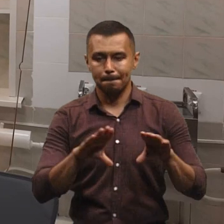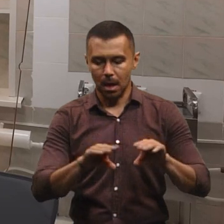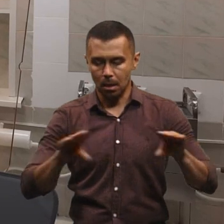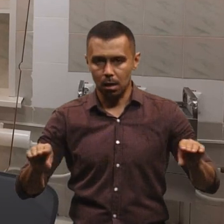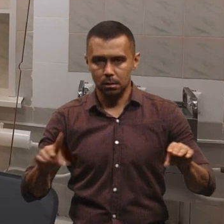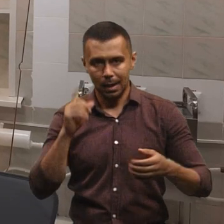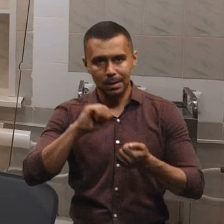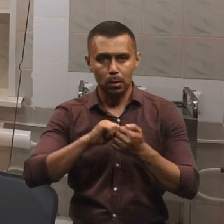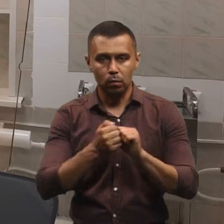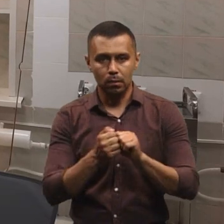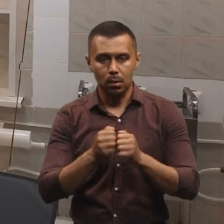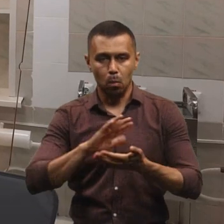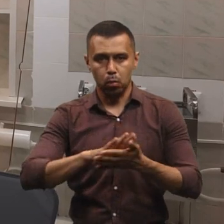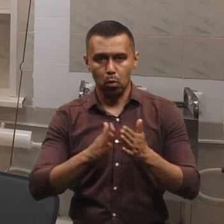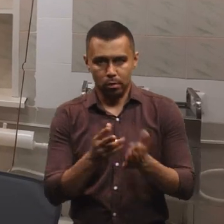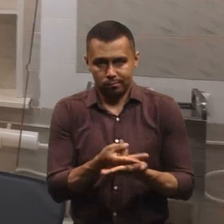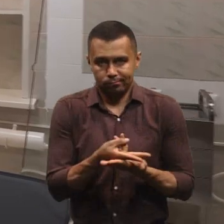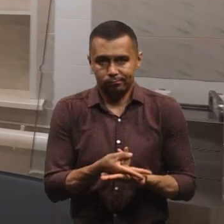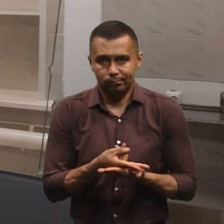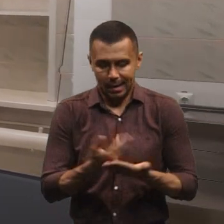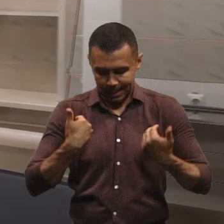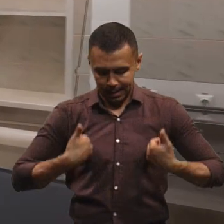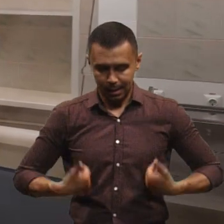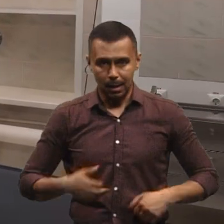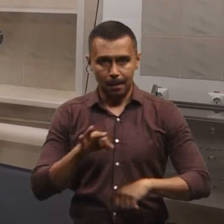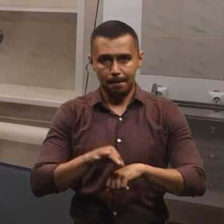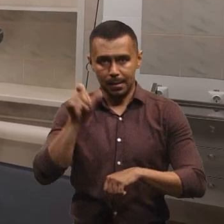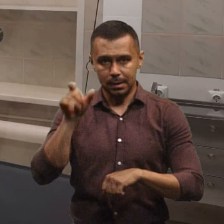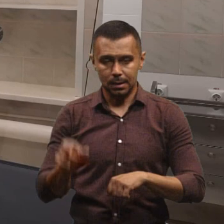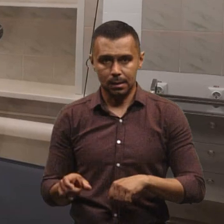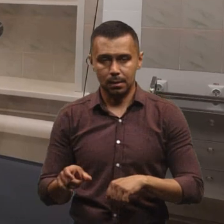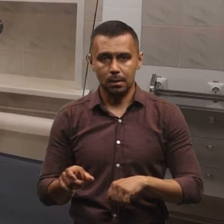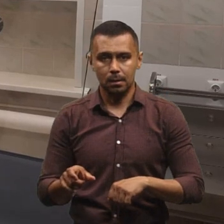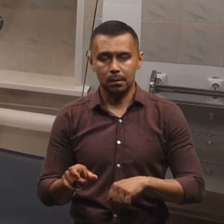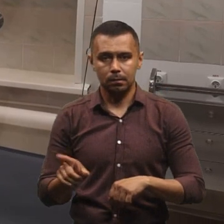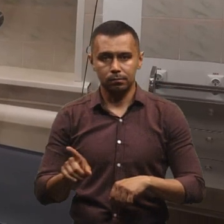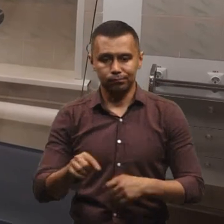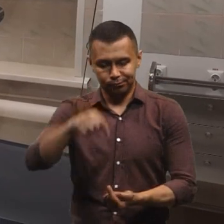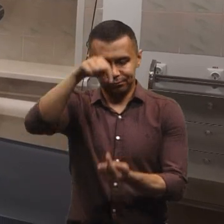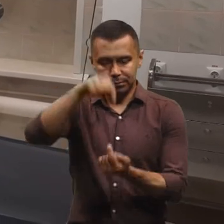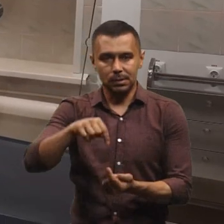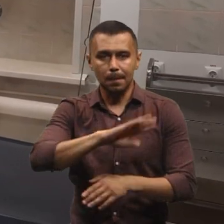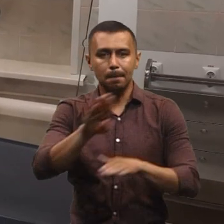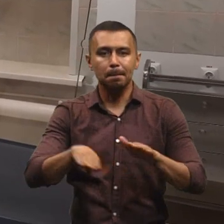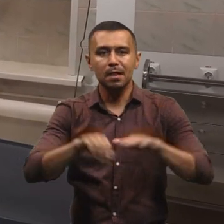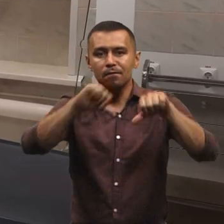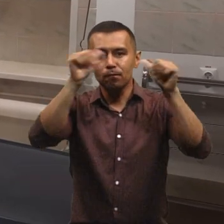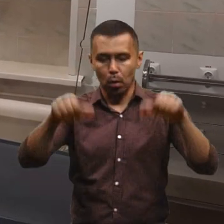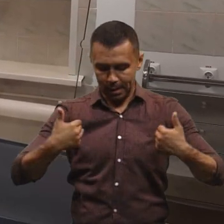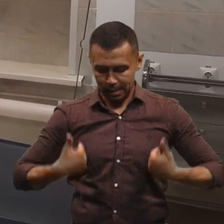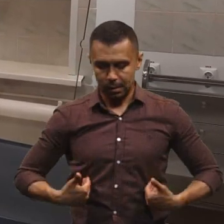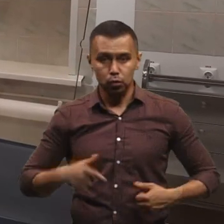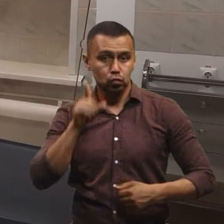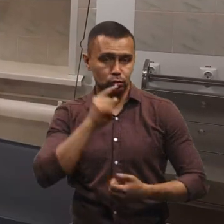який запам'ятовує положення тіло пацієнта він підлаштовується під форми пацієнта пацієнта